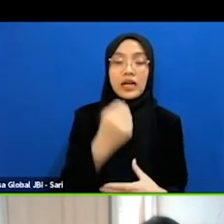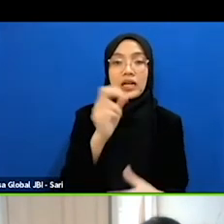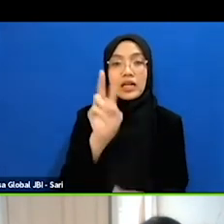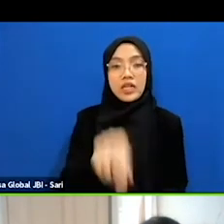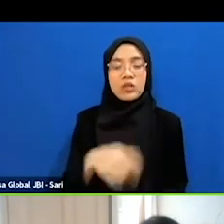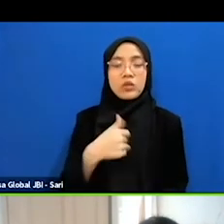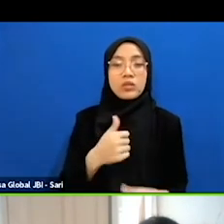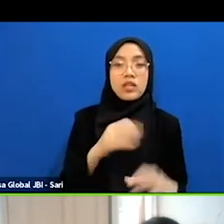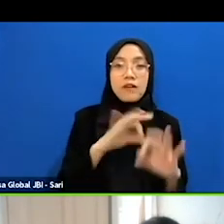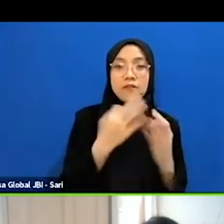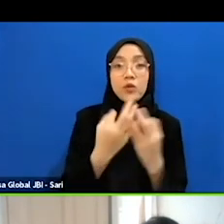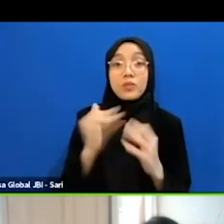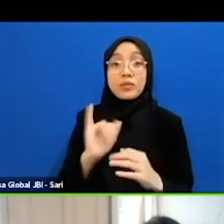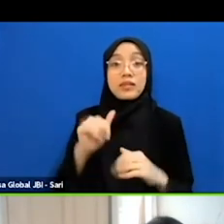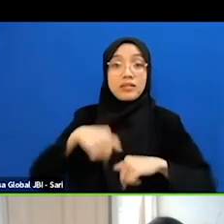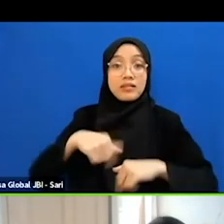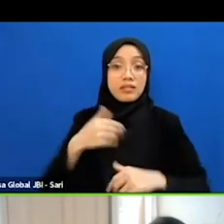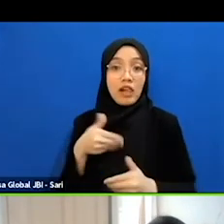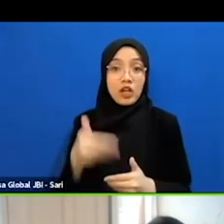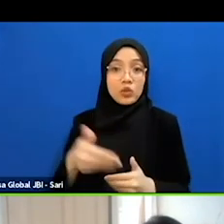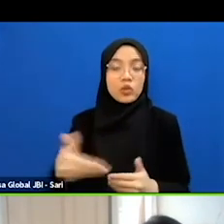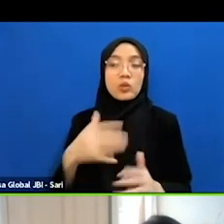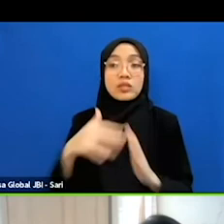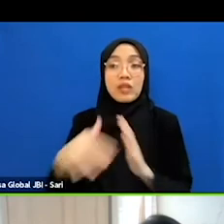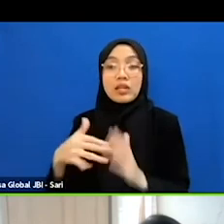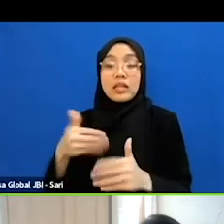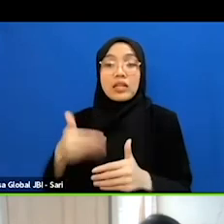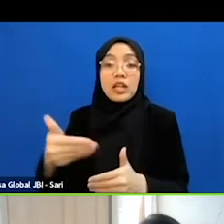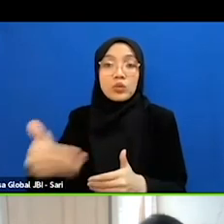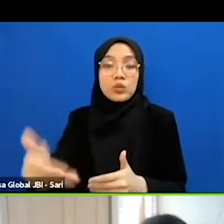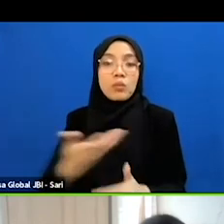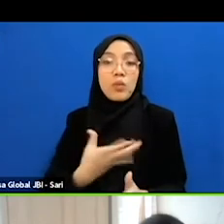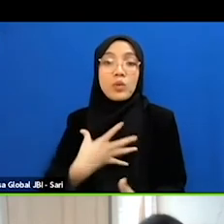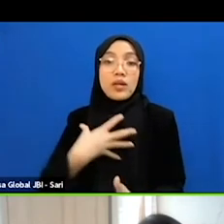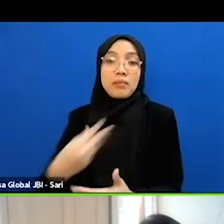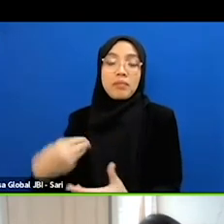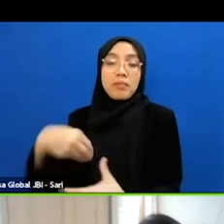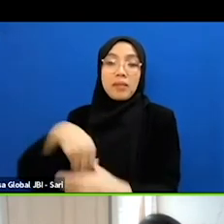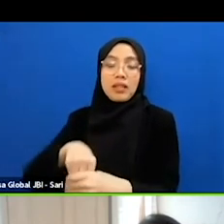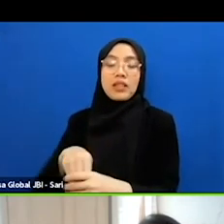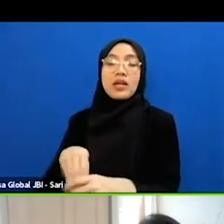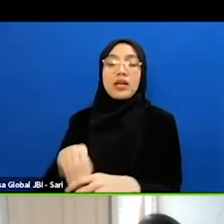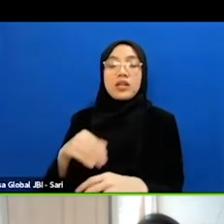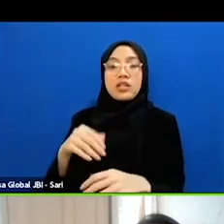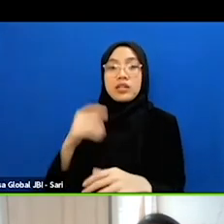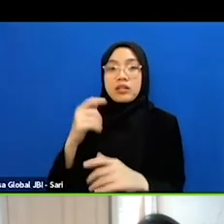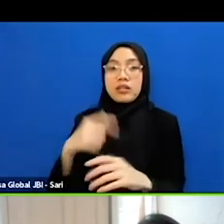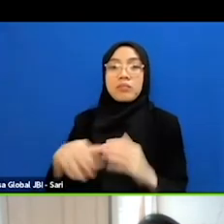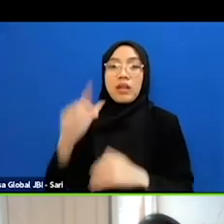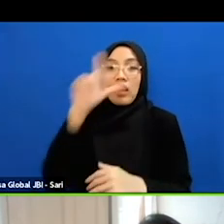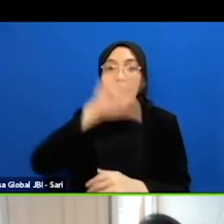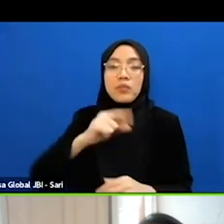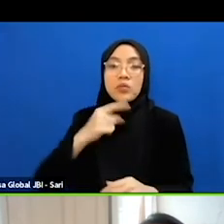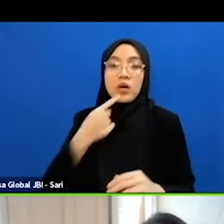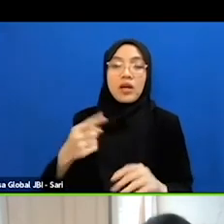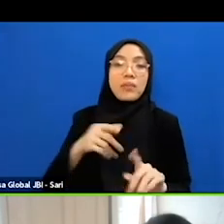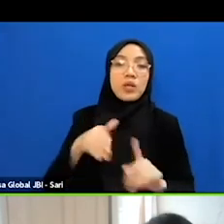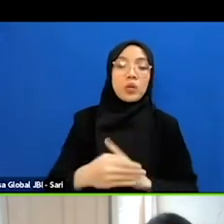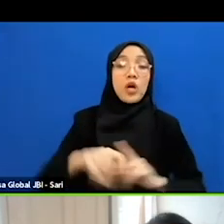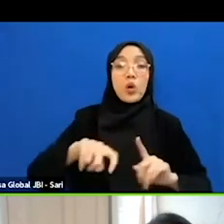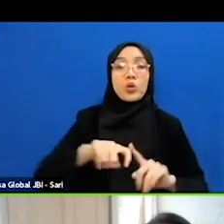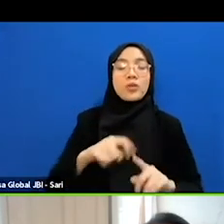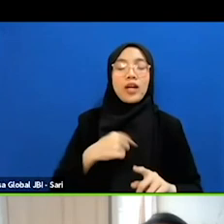forum-forum selanjutnya atau mungkin studi-studi selanjutnya yang Om lebih com masih terkait dengan kasus protection kamu tentu akan sangat